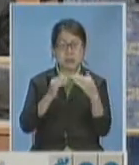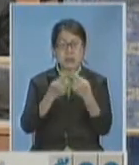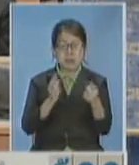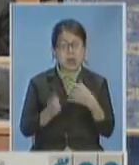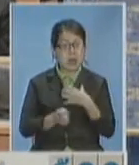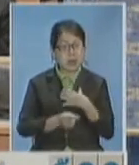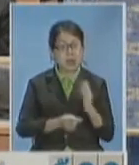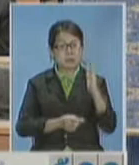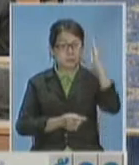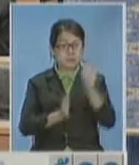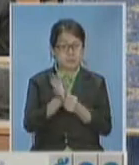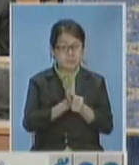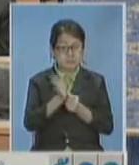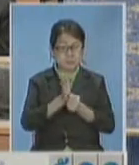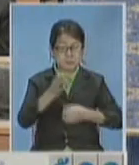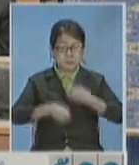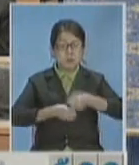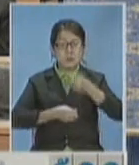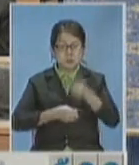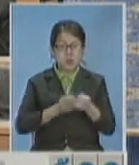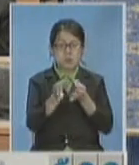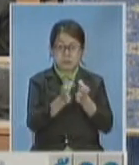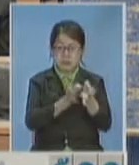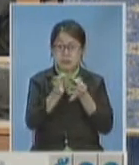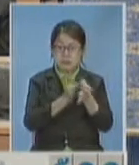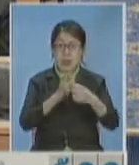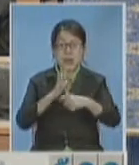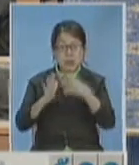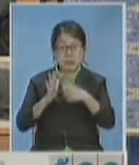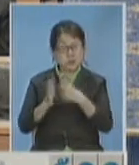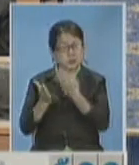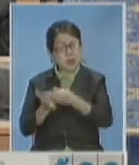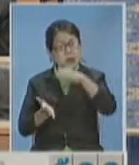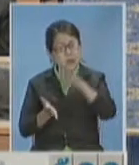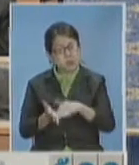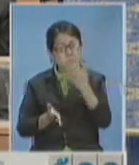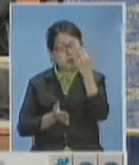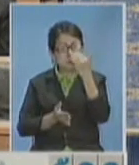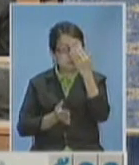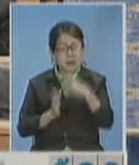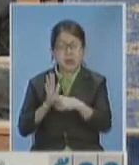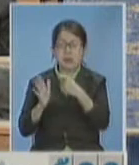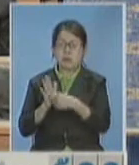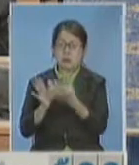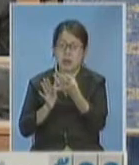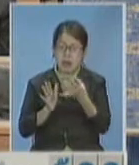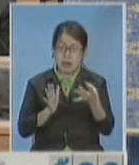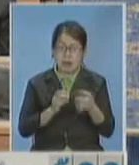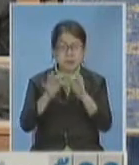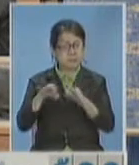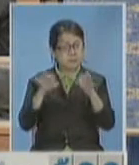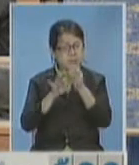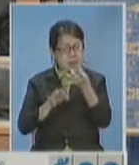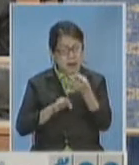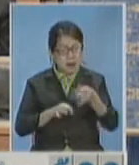ตินั้นควรจะแสดงถึงเหตุผลในการปรับลดงบประมาณว่ามีเหตุผลความจำเป็นมากน้อยเพีย